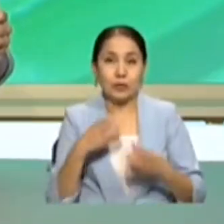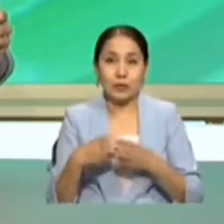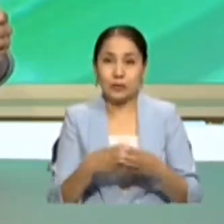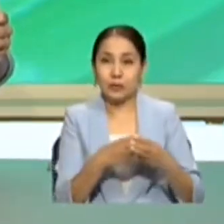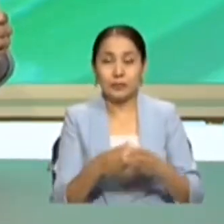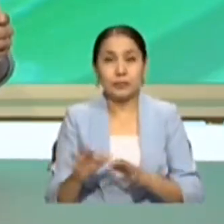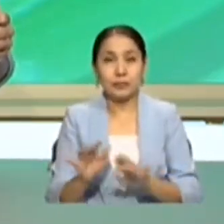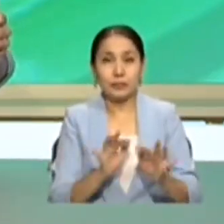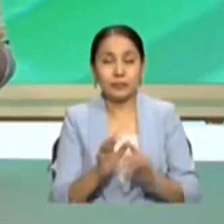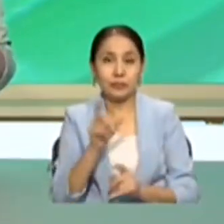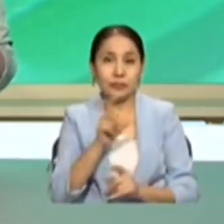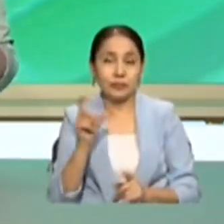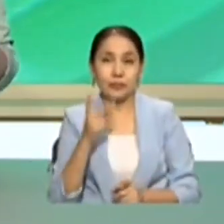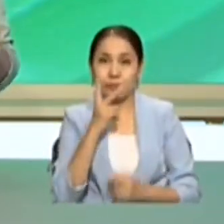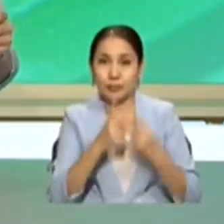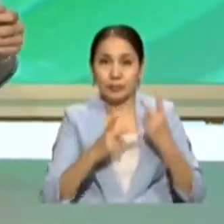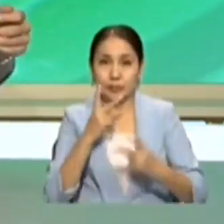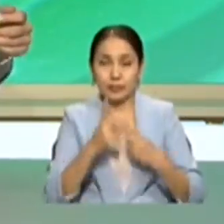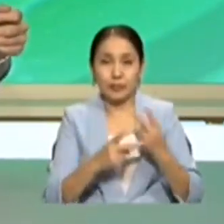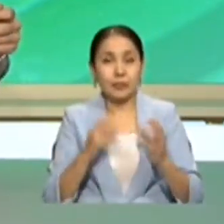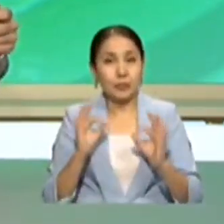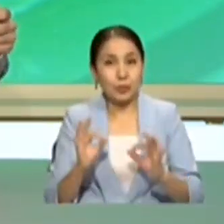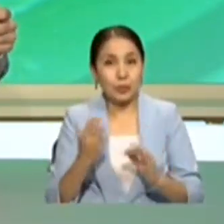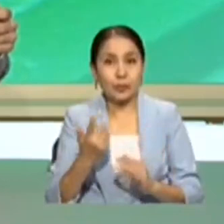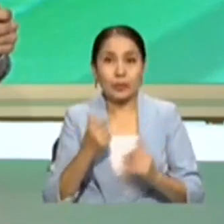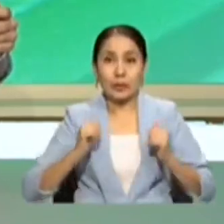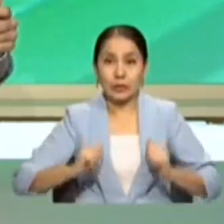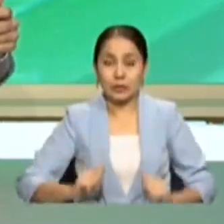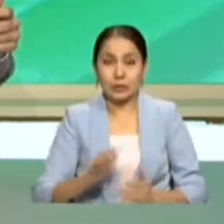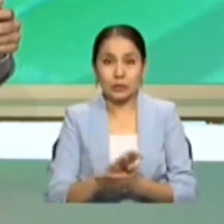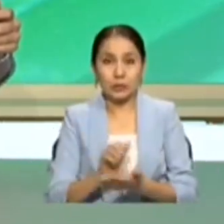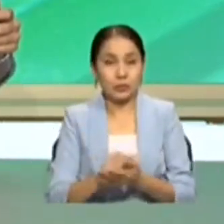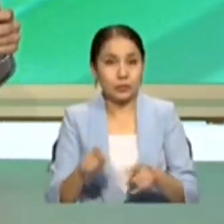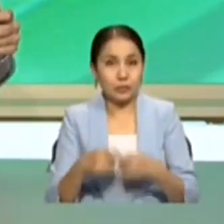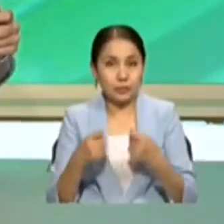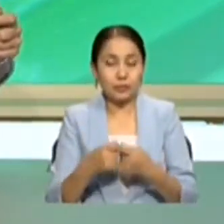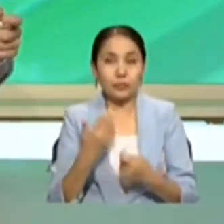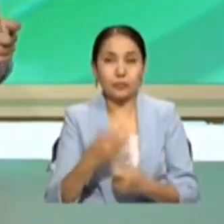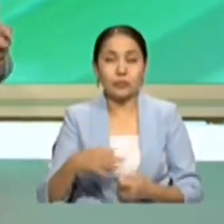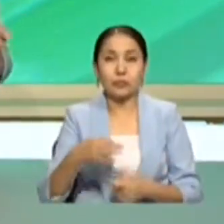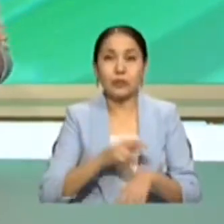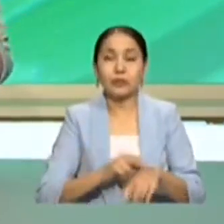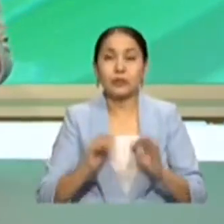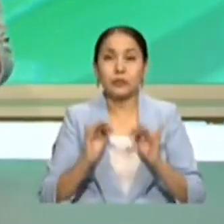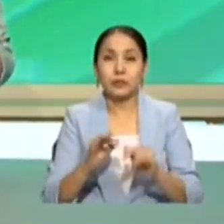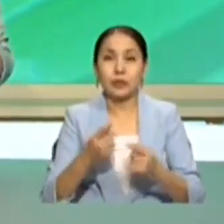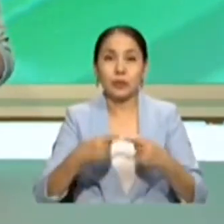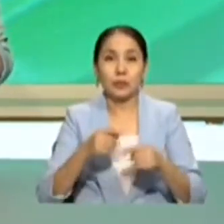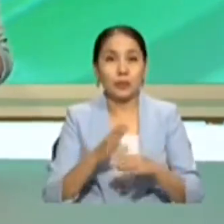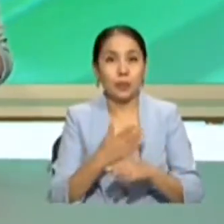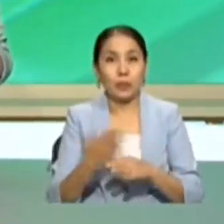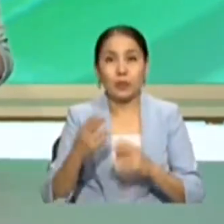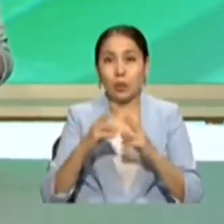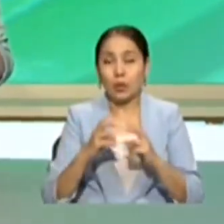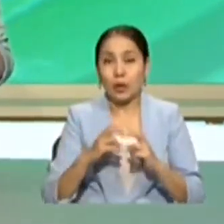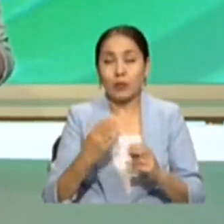xatti-harakati odamlarning e'tiborini tortdi. To'g'rirog'i tinchini buzdi. Huquqbuzarlik holati tuman ichki ishlar bo'limi xodimlari tomonidan